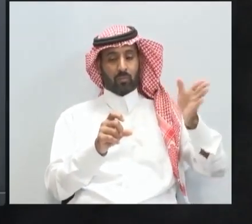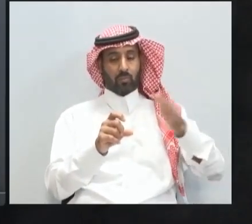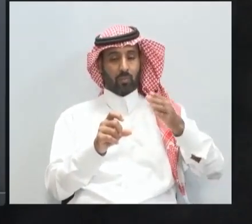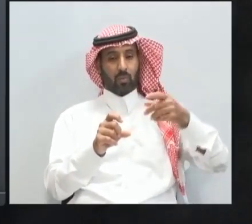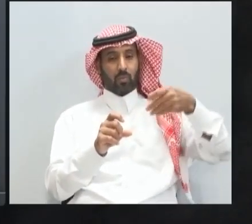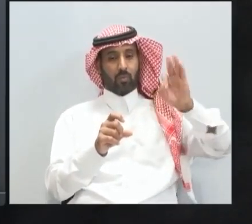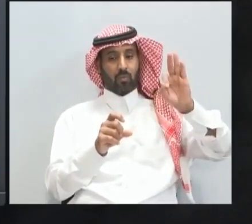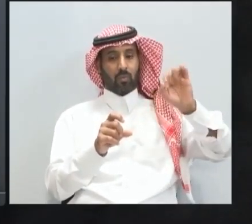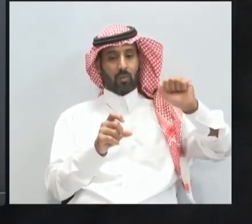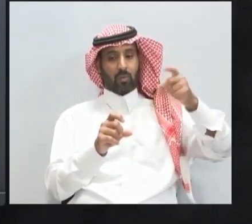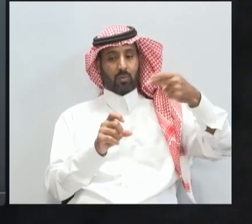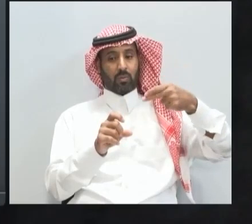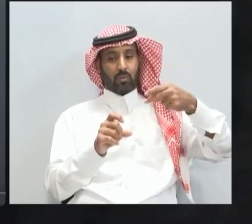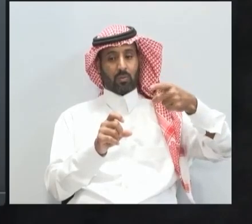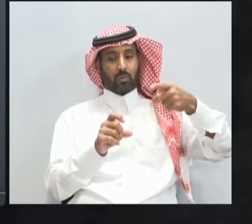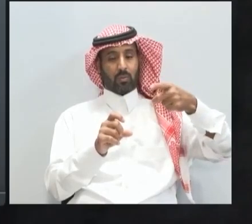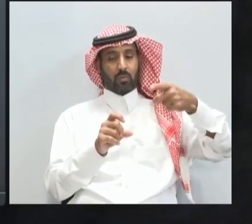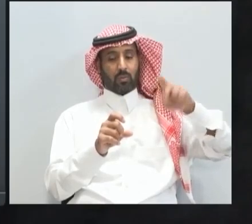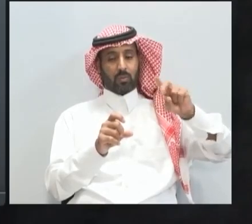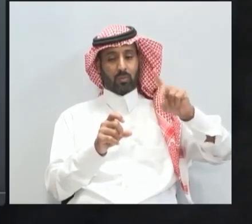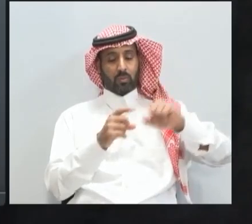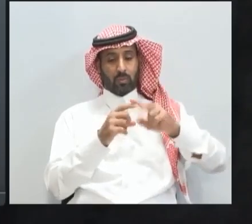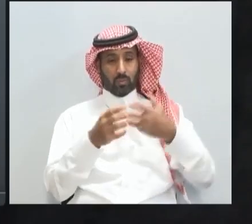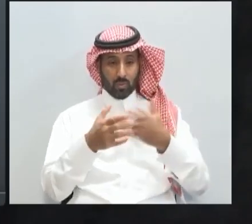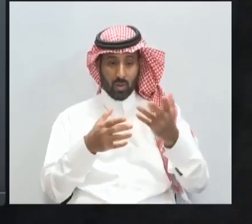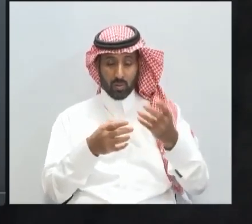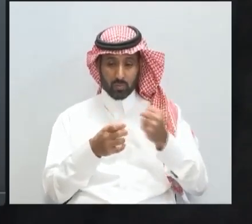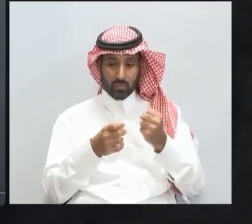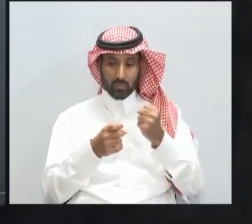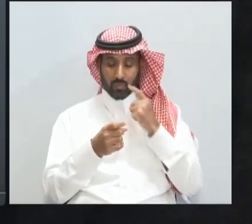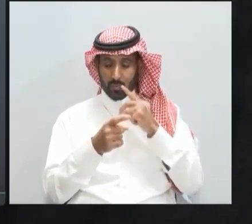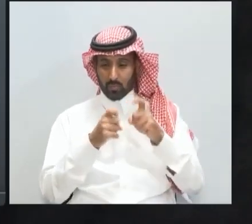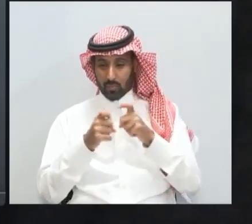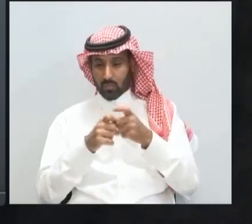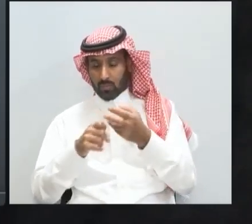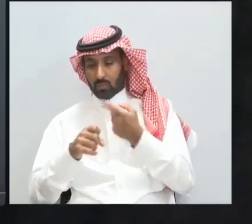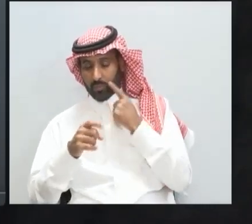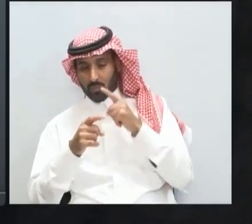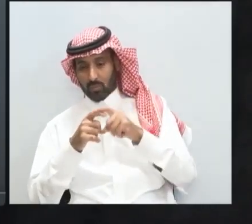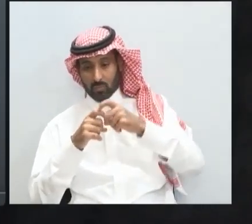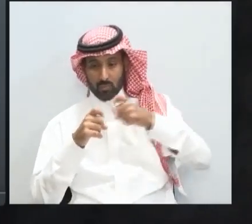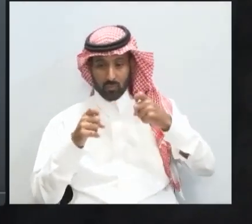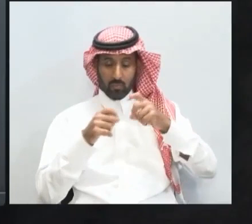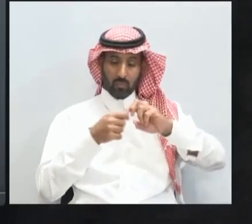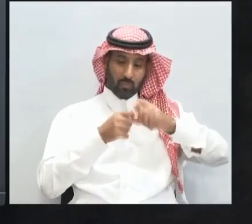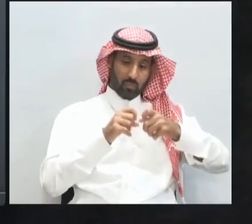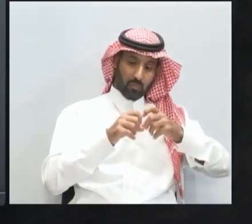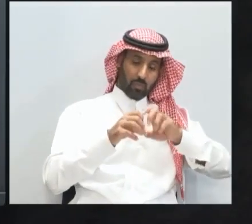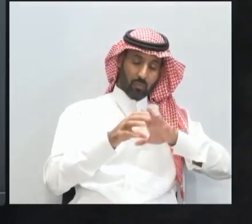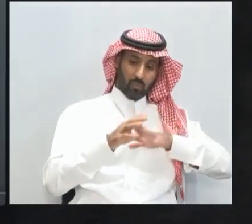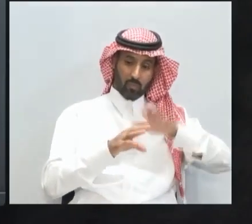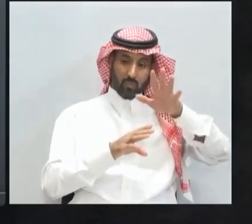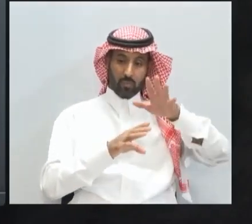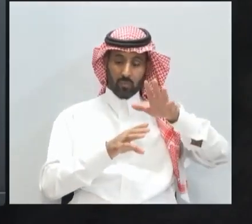هذه العمليات سوف تتحرر منها مركبات طاقه وتنتج لنا جزيئات الاي تي بي عندما تحررت هذه الناد اتش